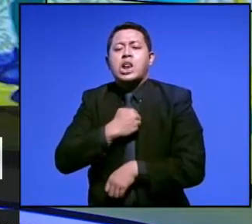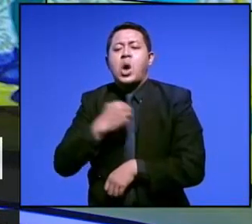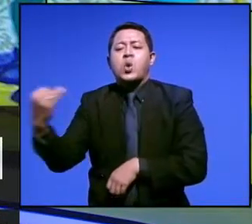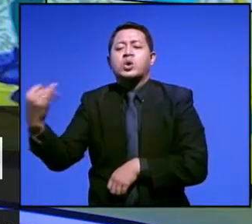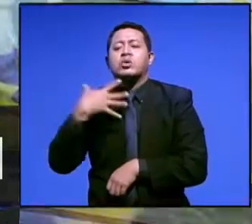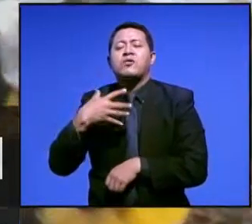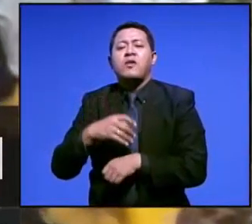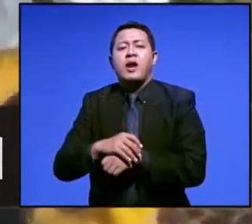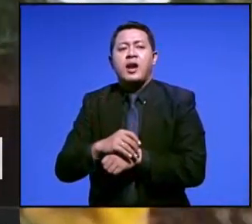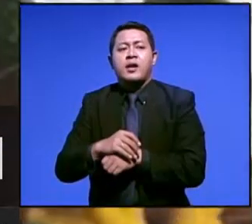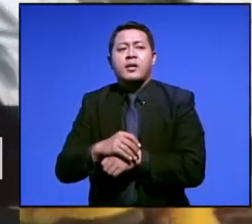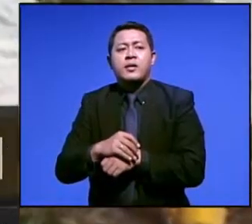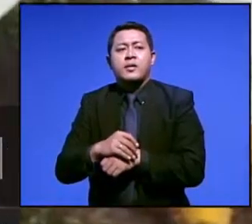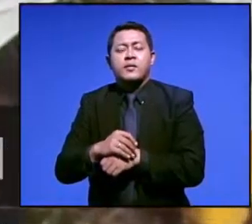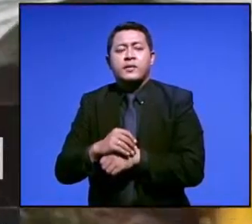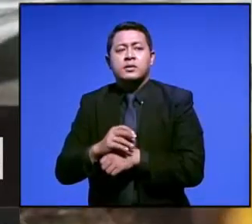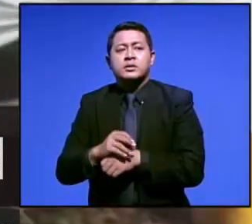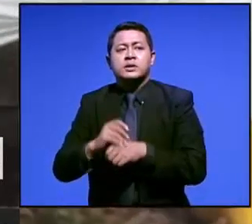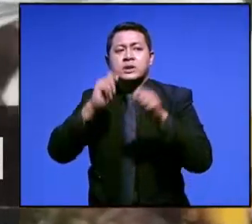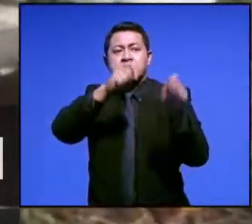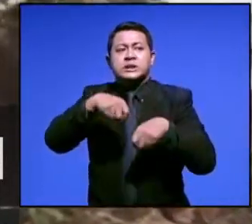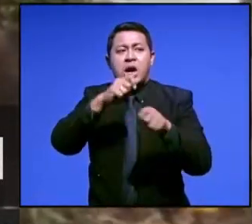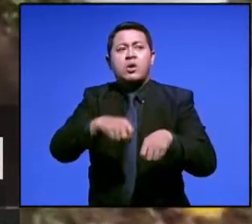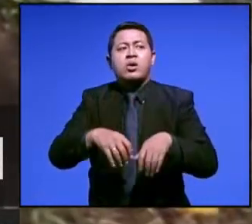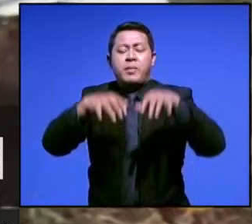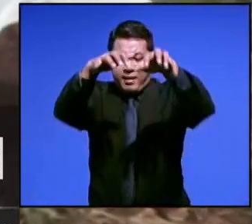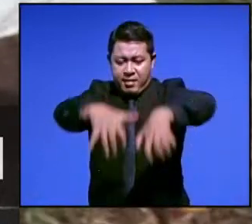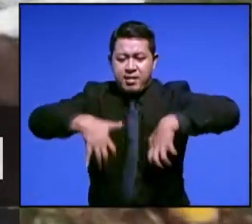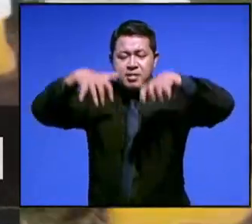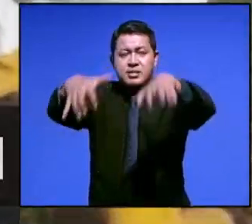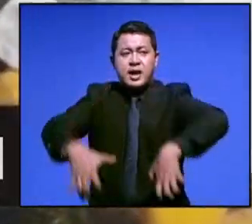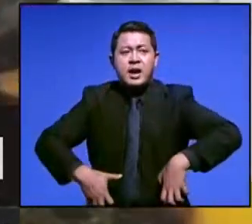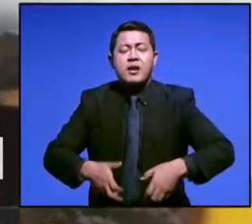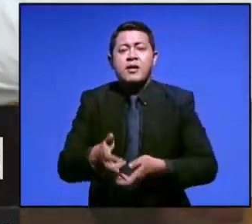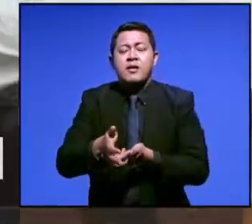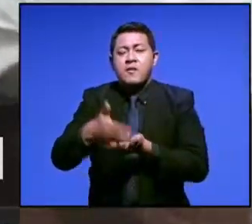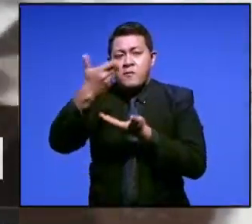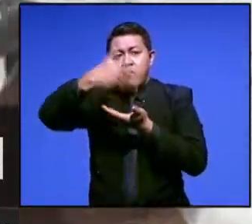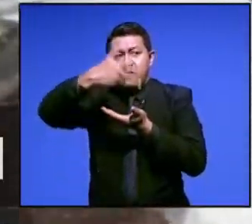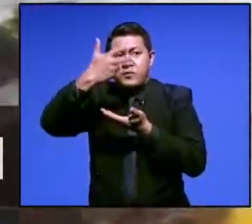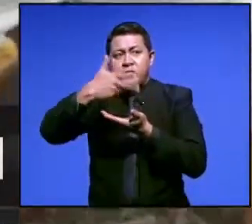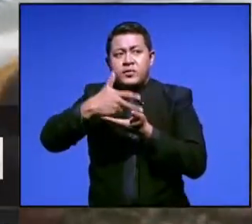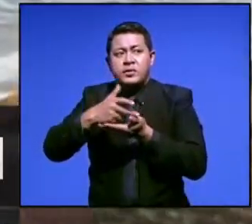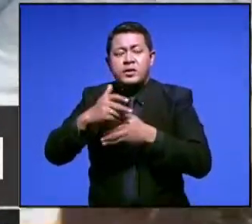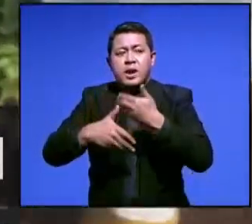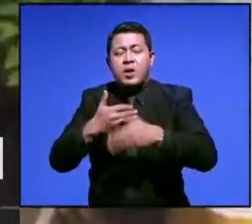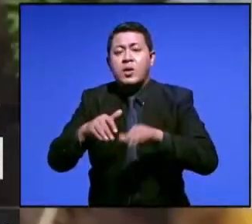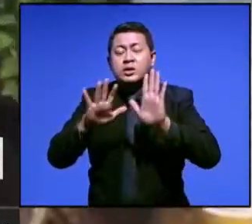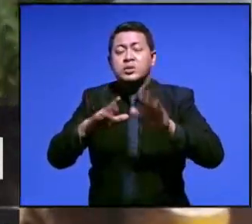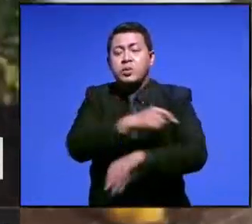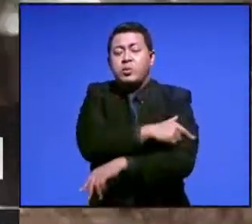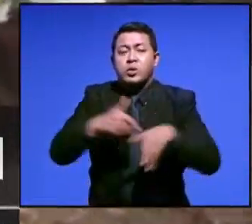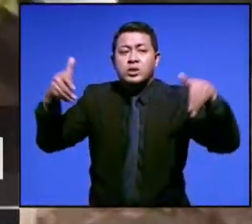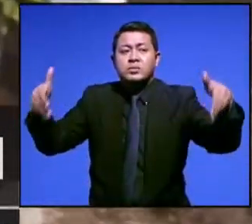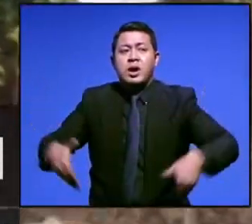virus. Tidak ada cangkul, pakai tangan. Sebuah video pemakaman jenazah pasien COVID-19 yang dilakukan 10 petugas